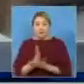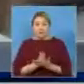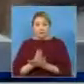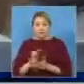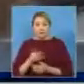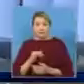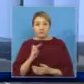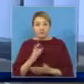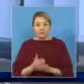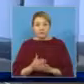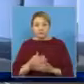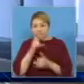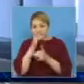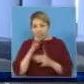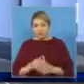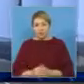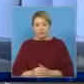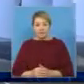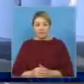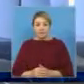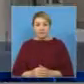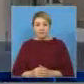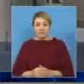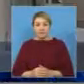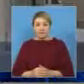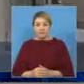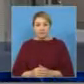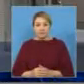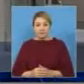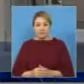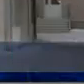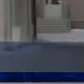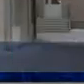ОСМС им недоступны. Динара Абдуалиева, Галымжан Урынов, телеканал «Актобе».